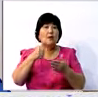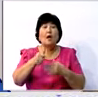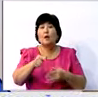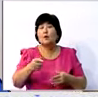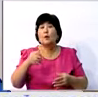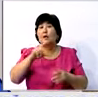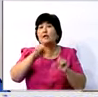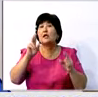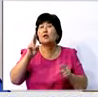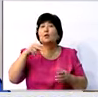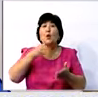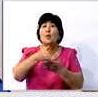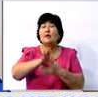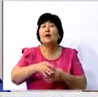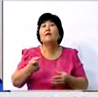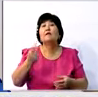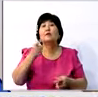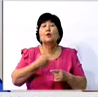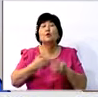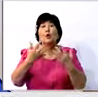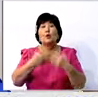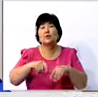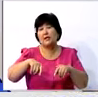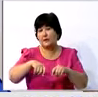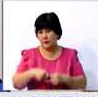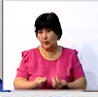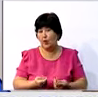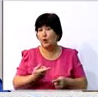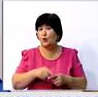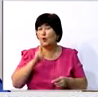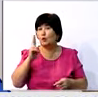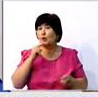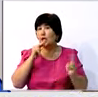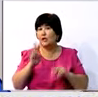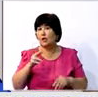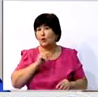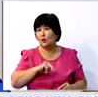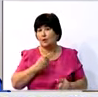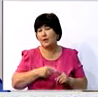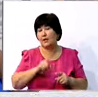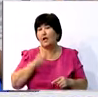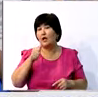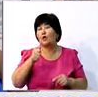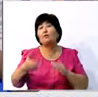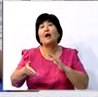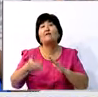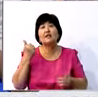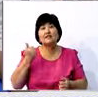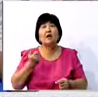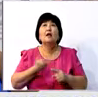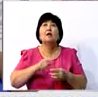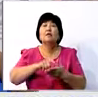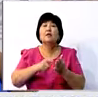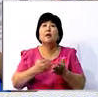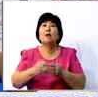из здания так никто и не вышел. Выяснилось, что устройство вышло из строя. То есть никто не контролирует, работает ли кнопка вызова. Кроме того, в зале